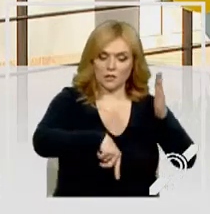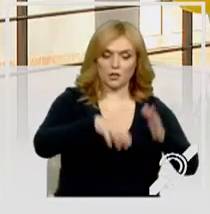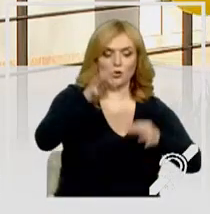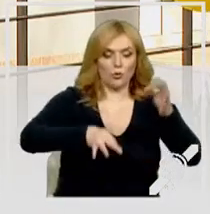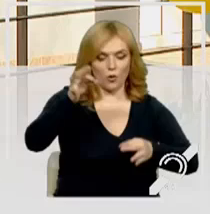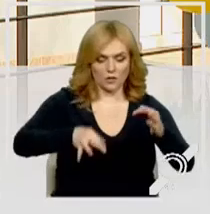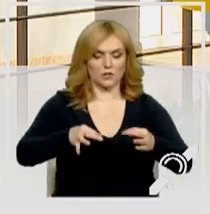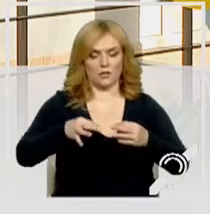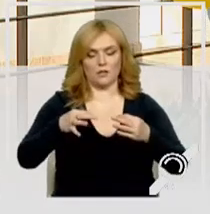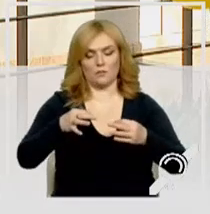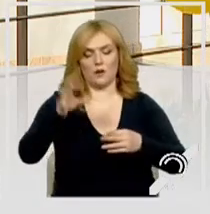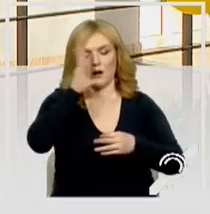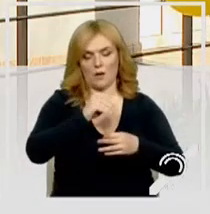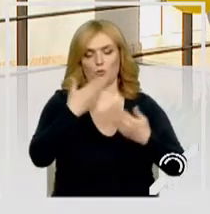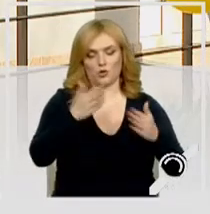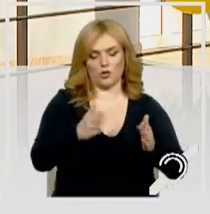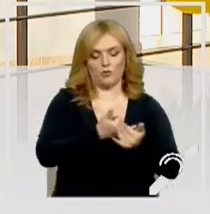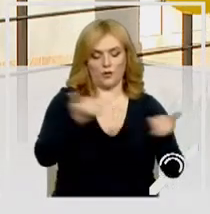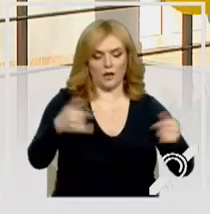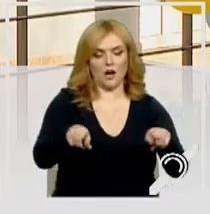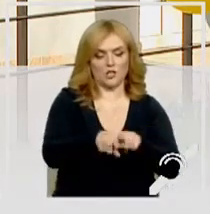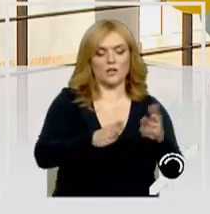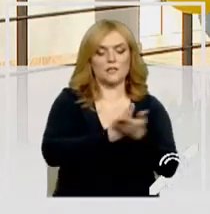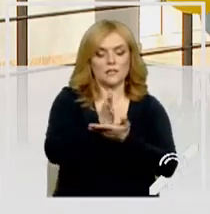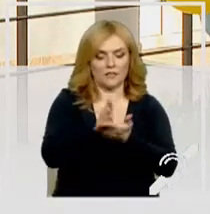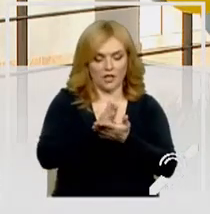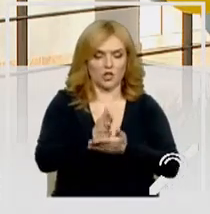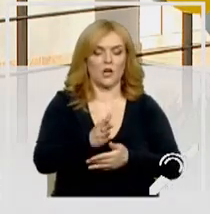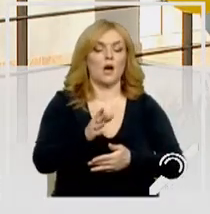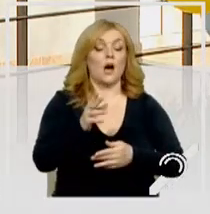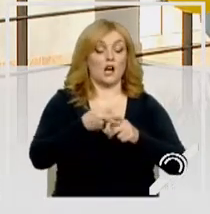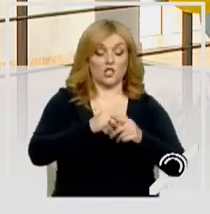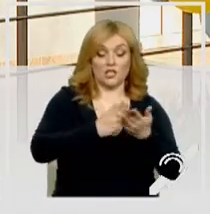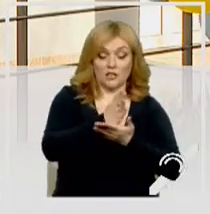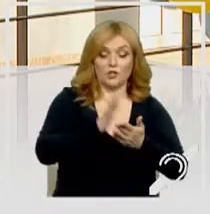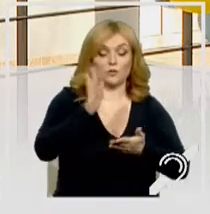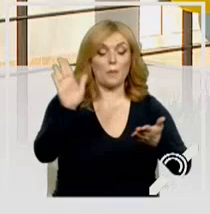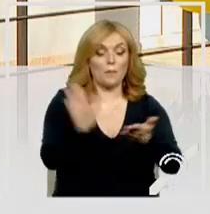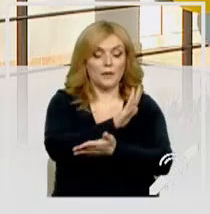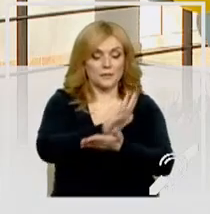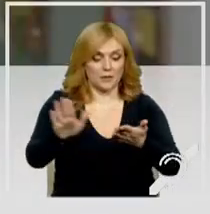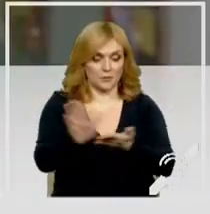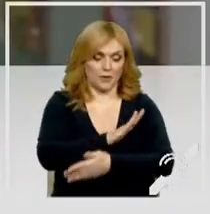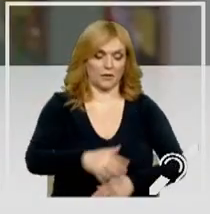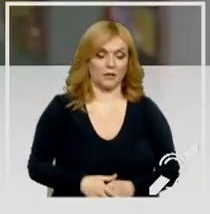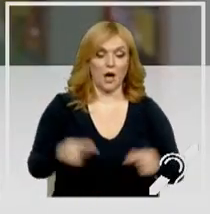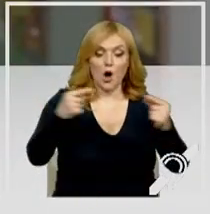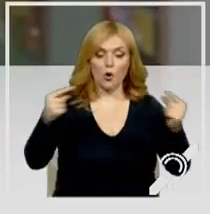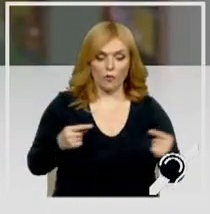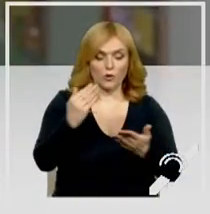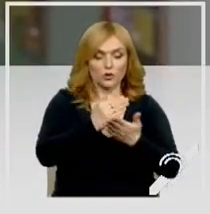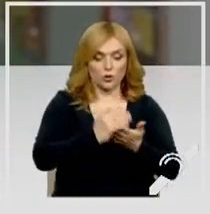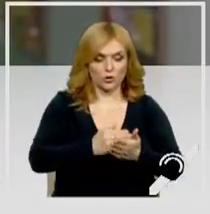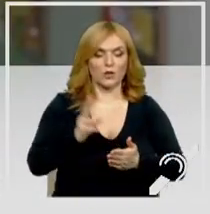aceste servicii care vor fi acoperite totalmente din contul Fondului de Asigurări Obligatorie de Asistență Medicală. Conform unui studiu de